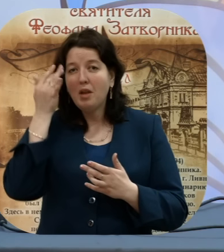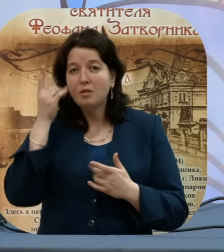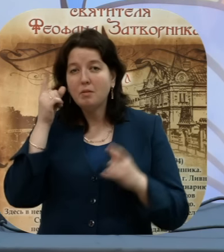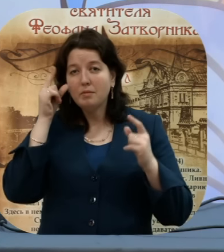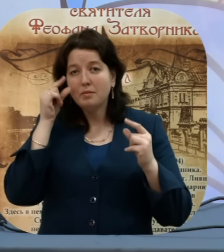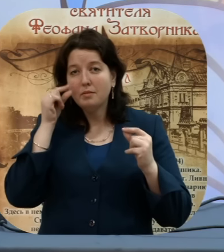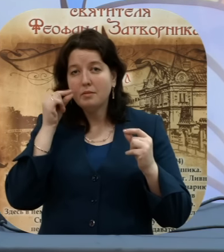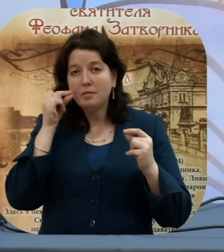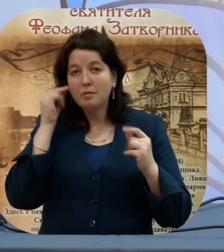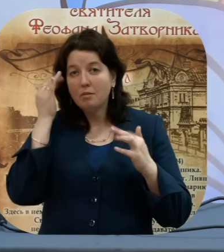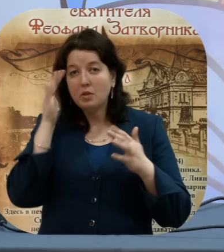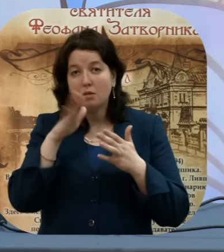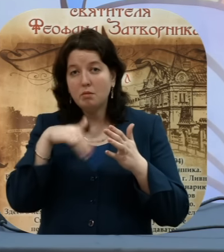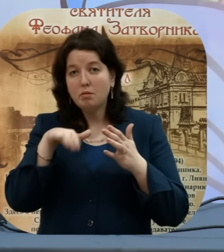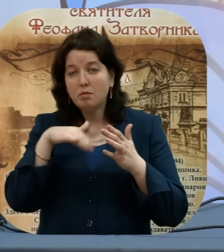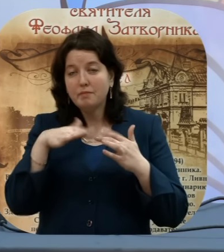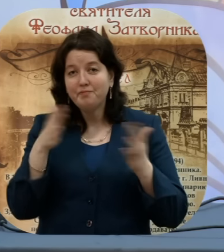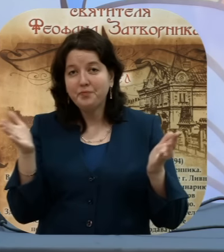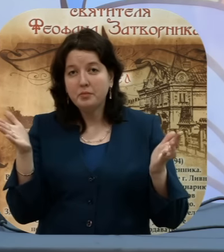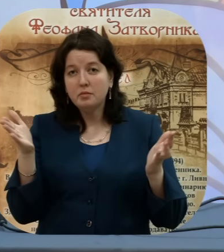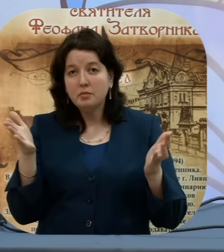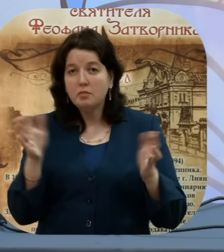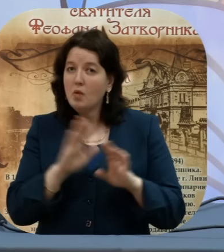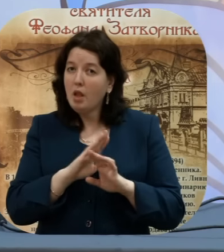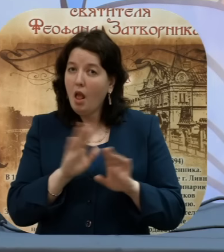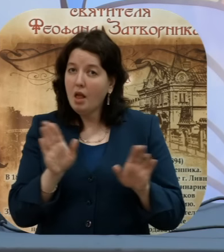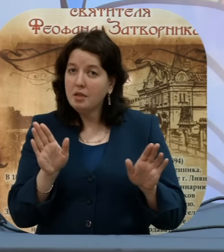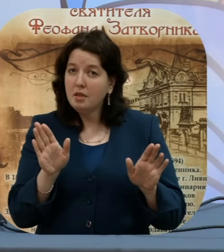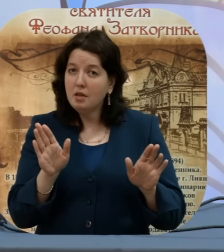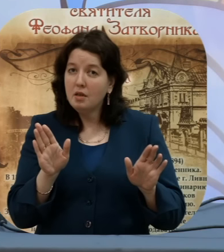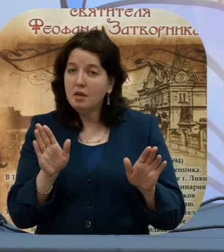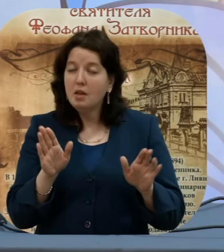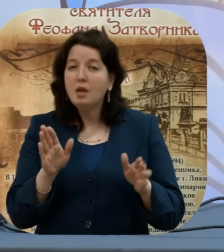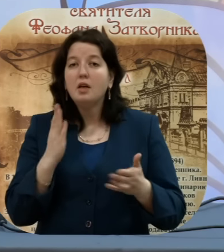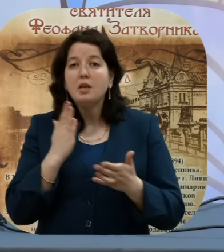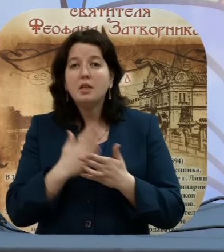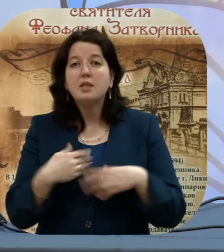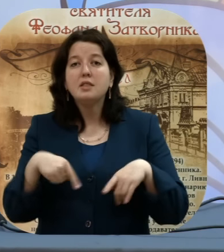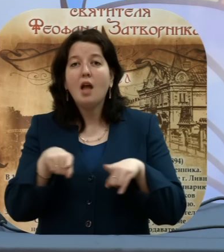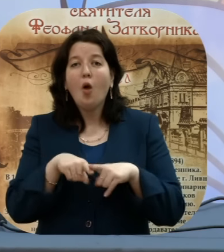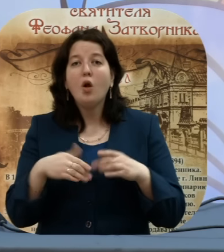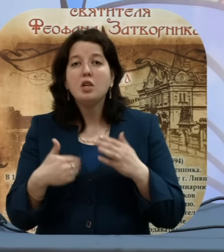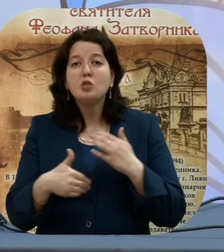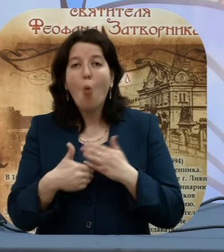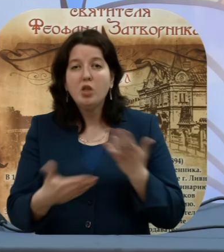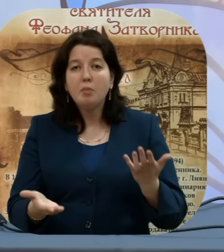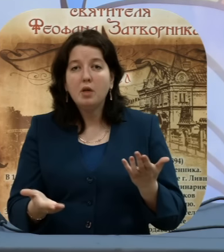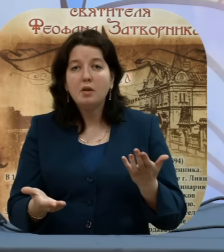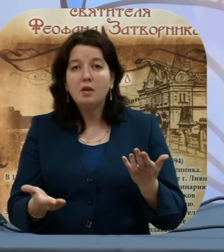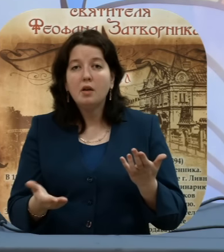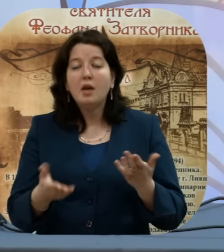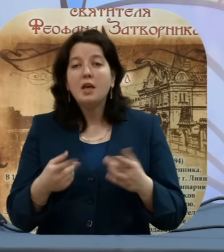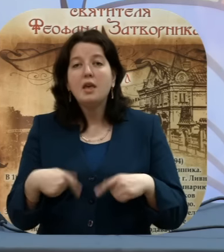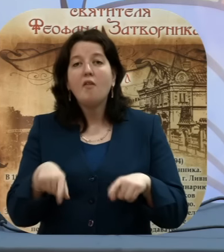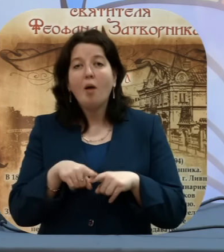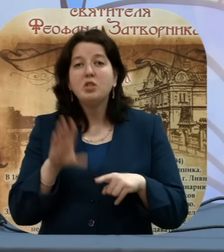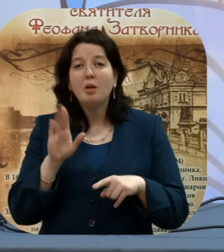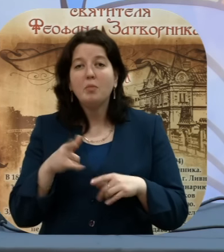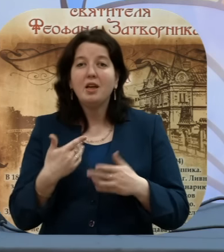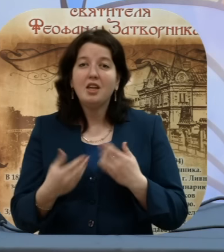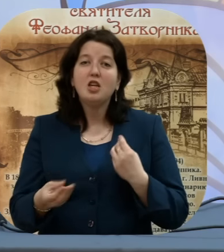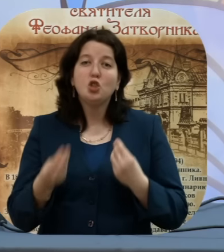избавился от мысли. Оказывается, нет. Вот какой способ. И вообще, так сказать, мы и шутим,